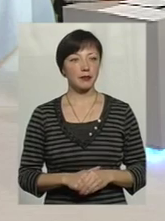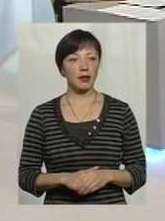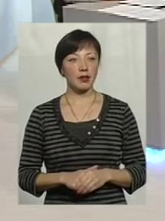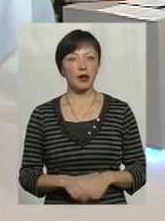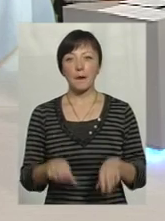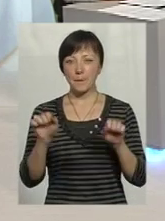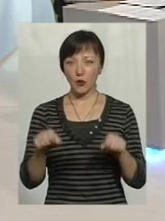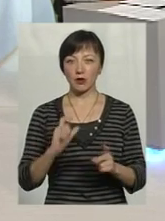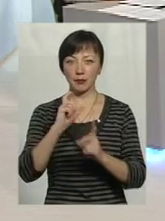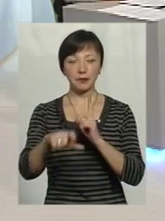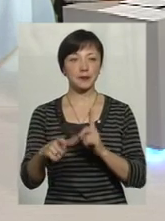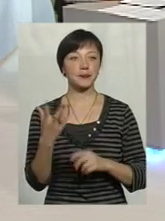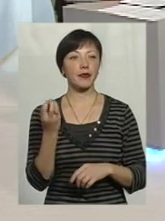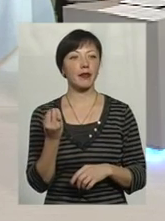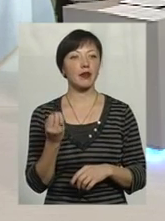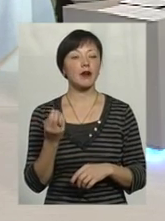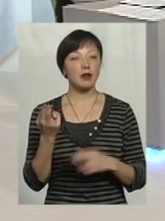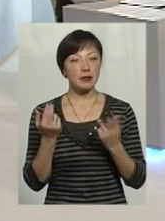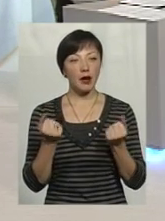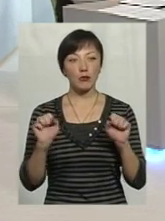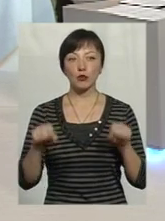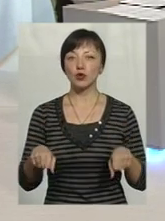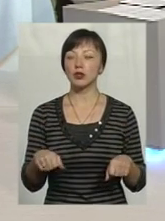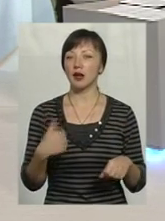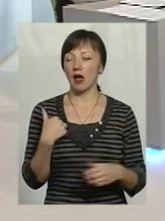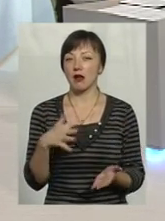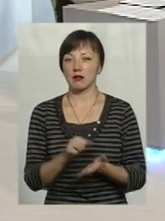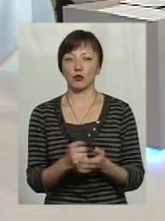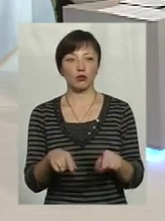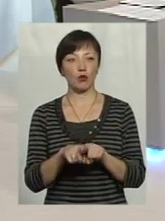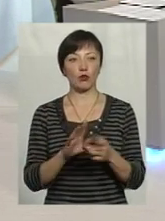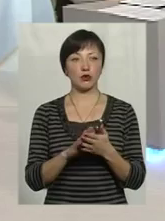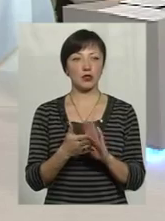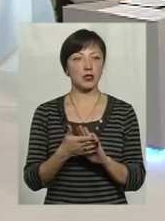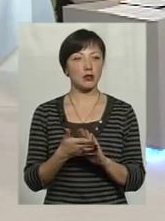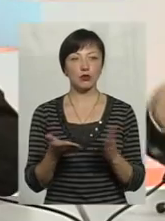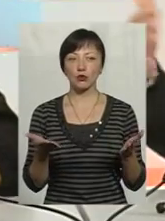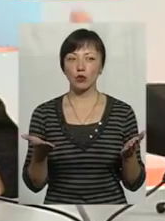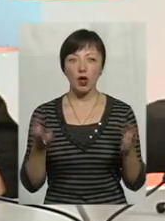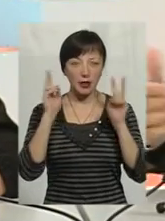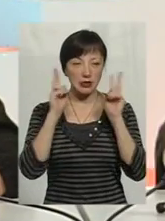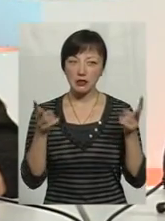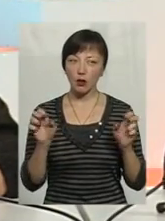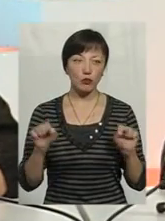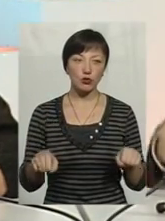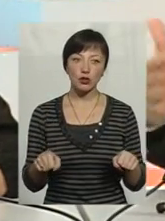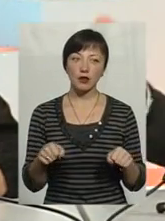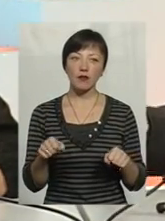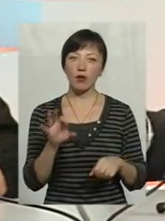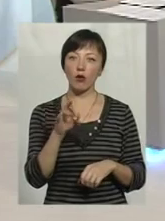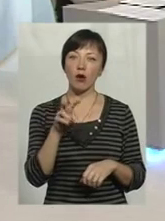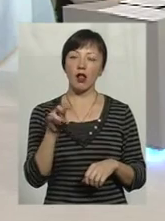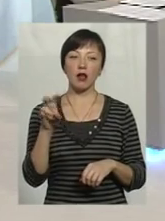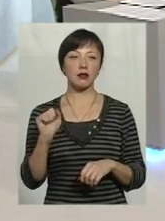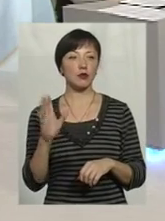вставок? Так, да? Так, да, будь ласка. Звичайно. Знаєте, я, можливо, сьогодні займу таку позицію, не знаю, можливо, от пані Олена буде говорити